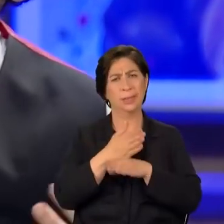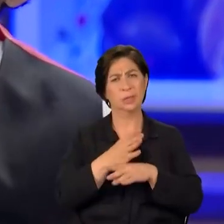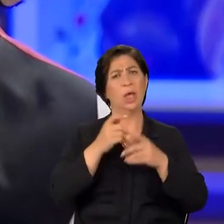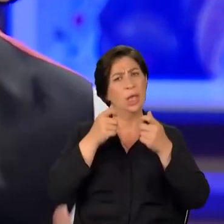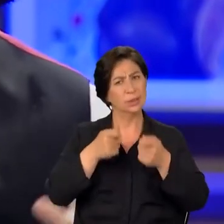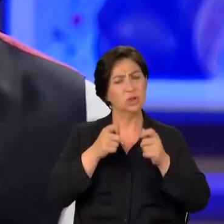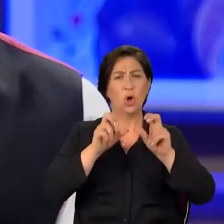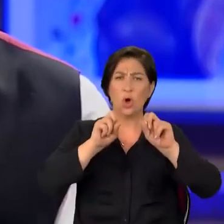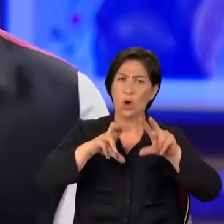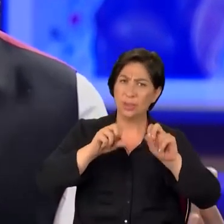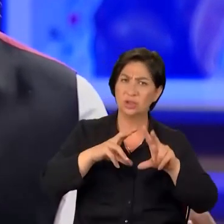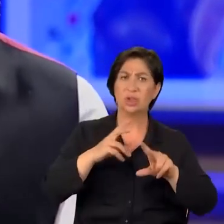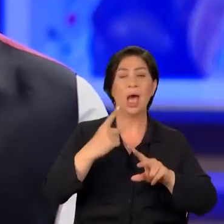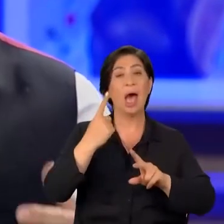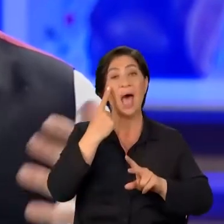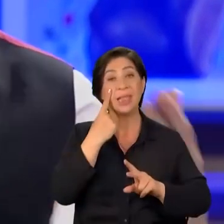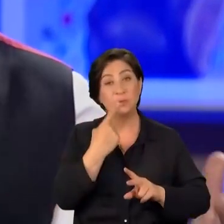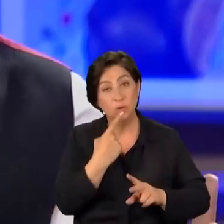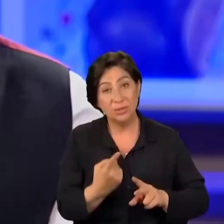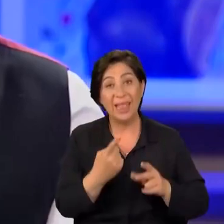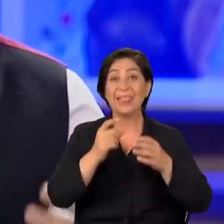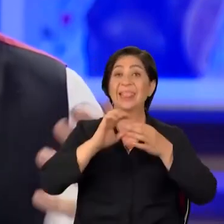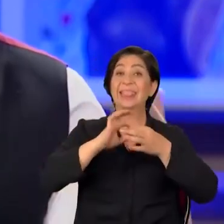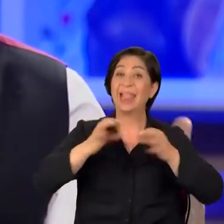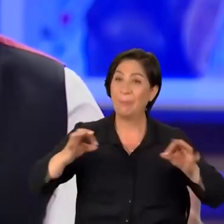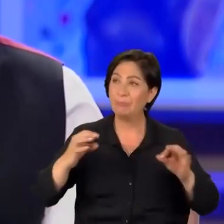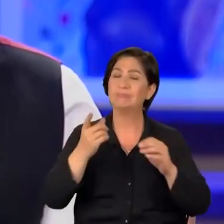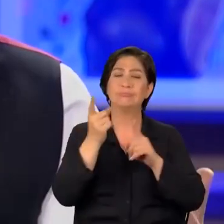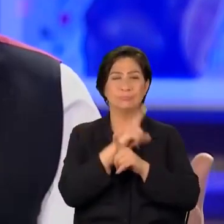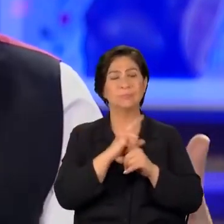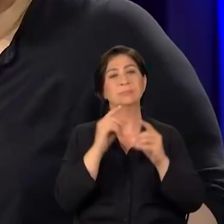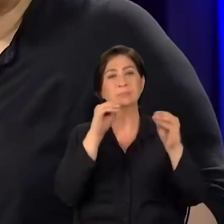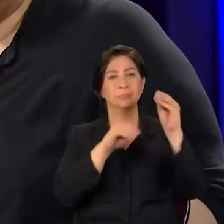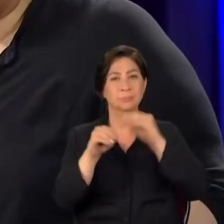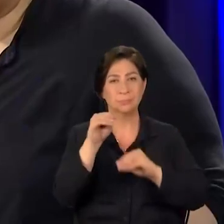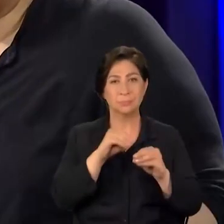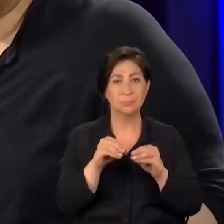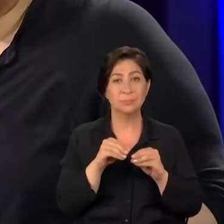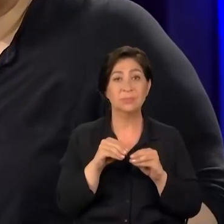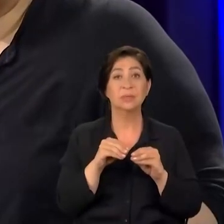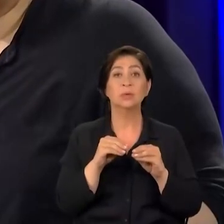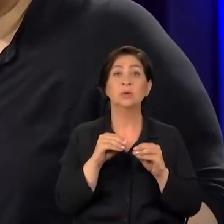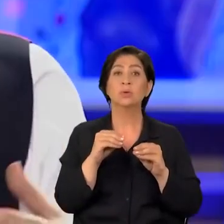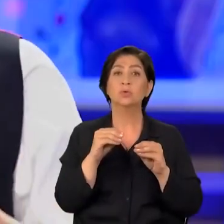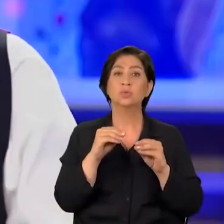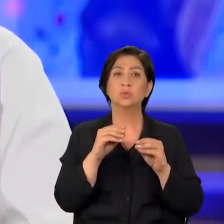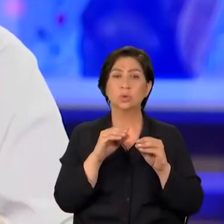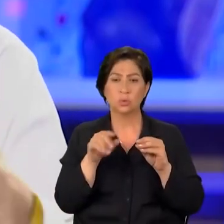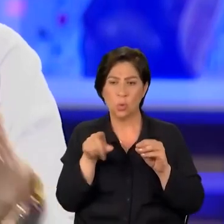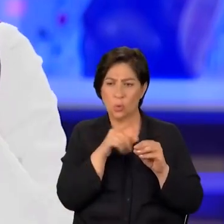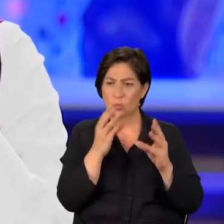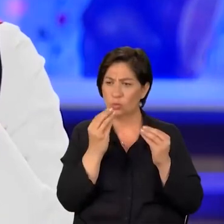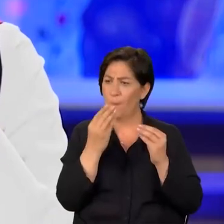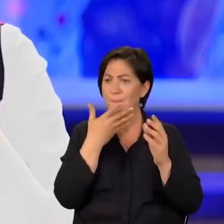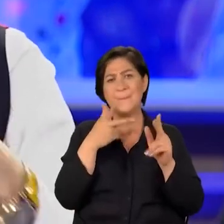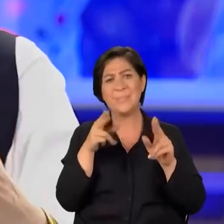konuşmaları hakikaten eğitici, öğretici, atasözleriyle ve deyimlerle süslenmiş ve çoğunlukla